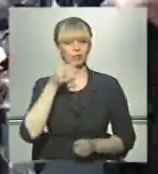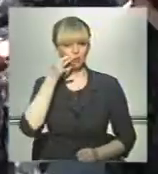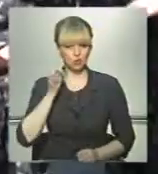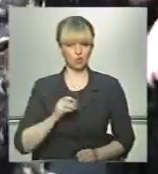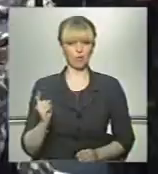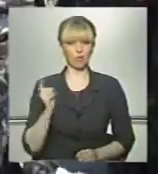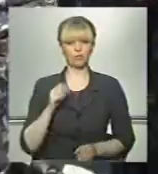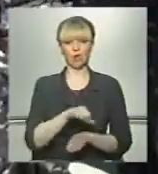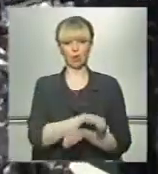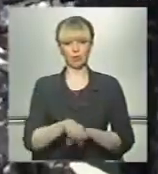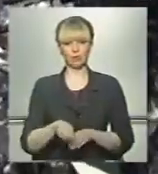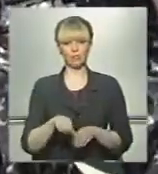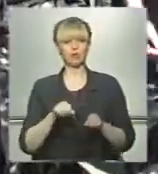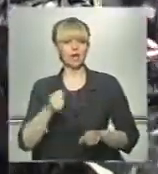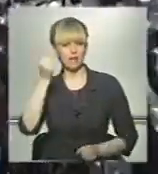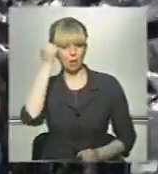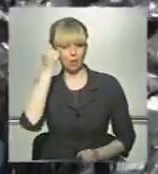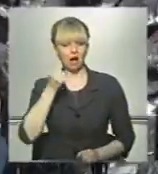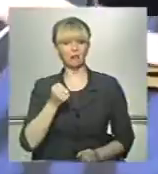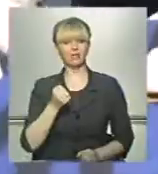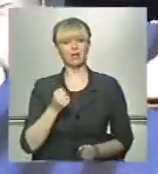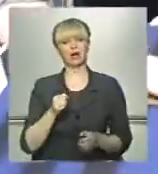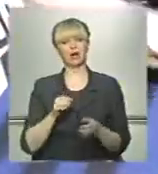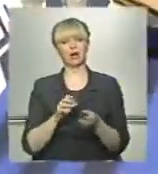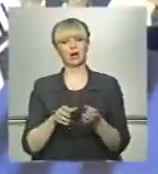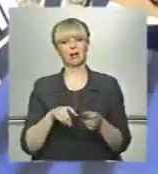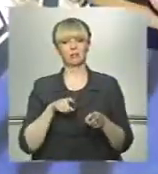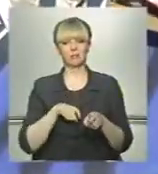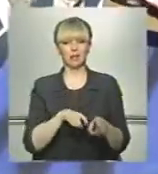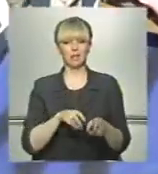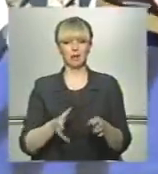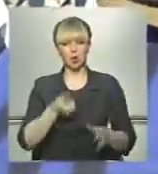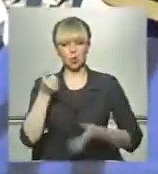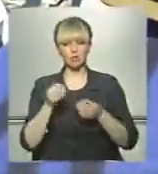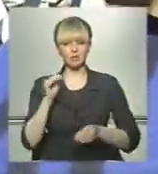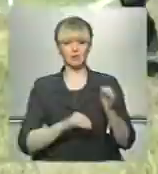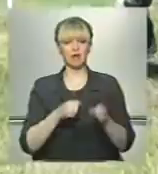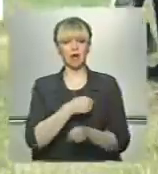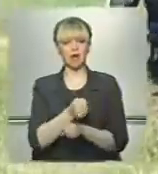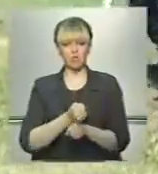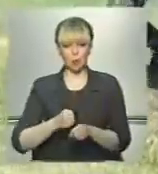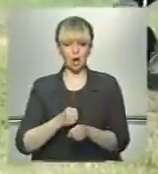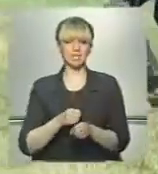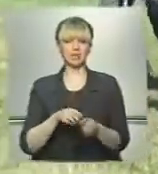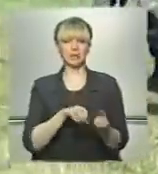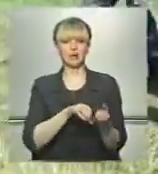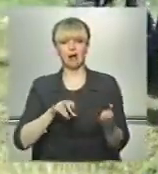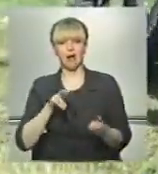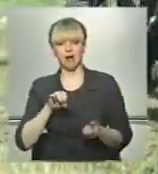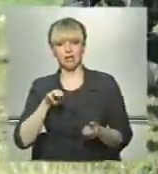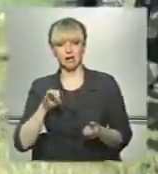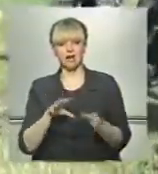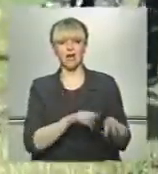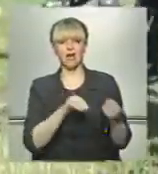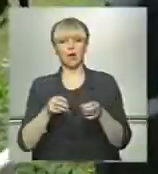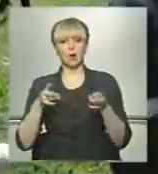досвідчених охоронців рубежів. Вправи на пам'ять, підтягування на перекладині, біг, розбір та збір автоматів, перетягування каната, евакуація